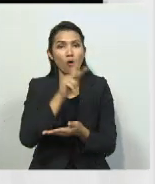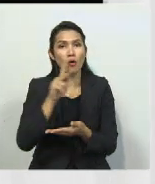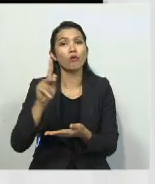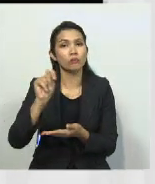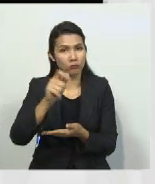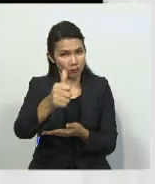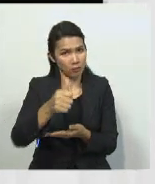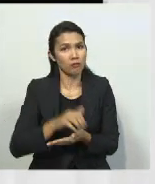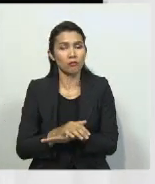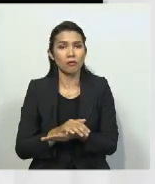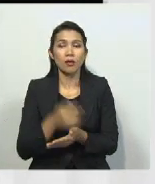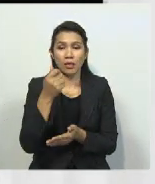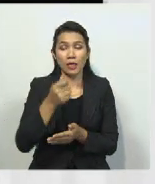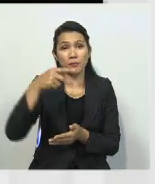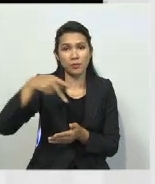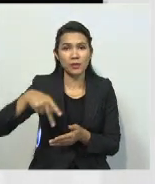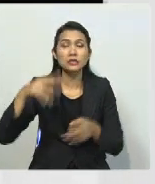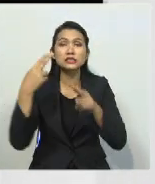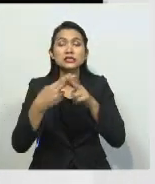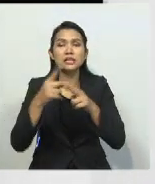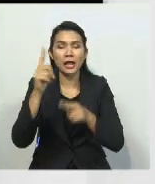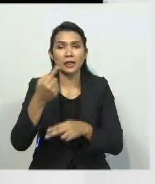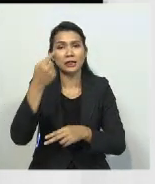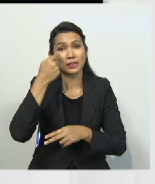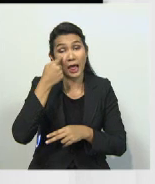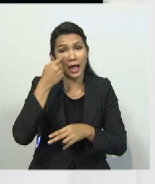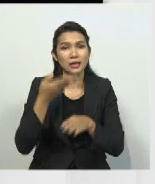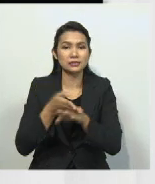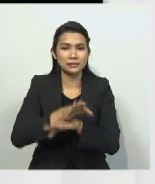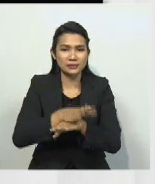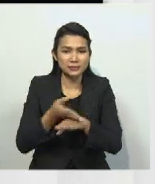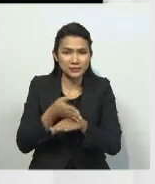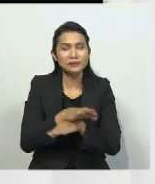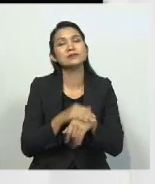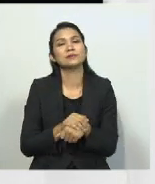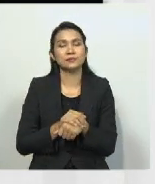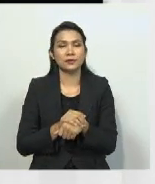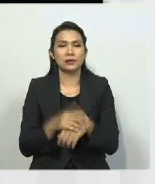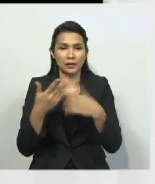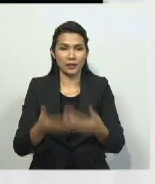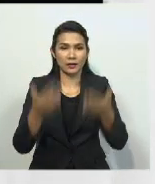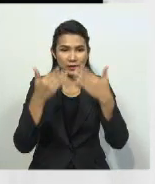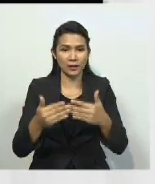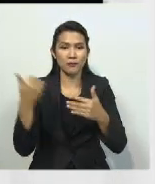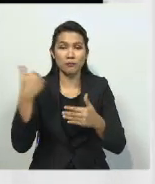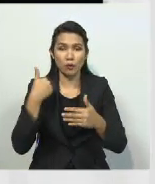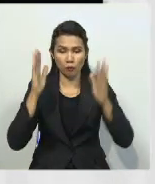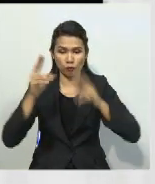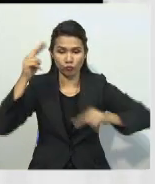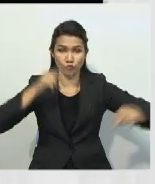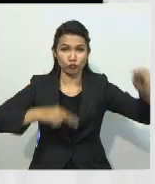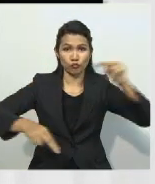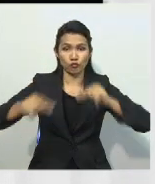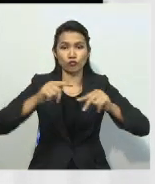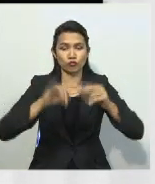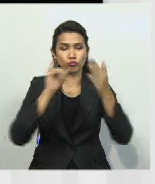ย้ำนะคะว่าคือแอปพลิเคชันตาสับปะรดนะคะแล้วก็มีผู้ตรวจการเลือกตั้งประจำจังหวัดทั่วประเทศอันนี้จะ